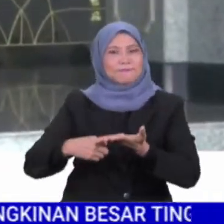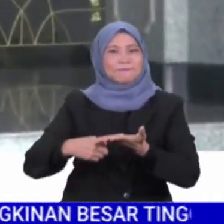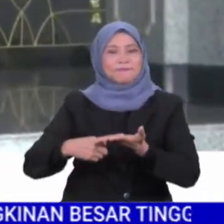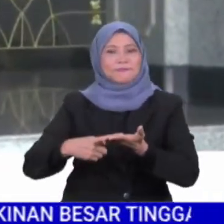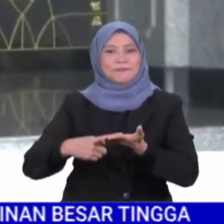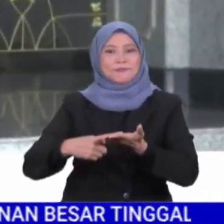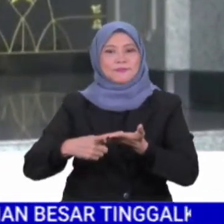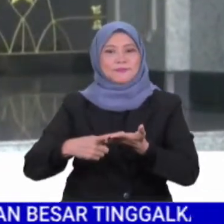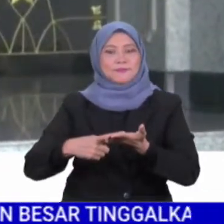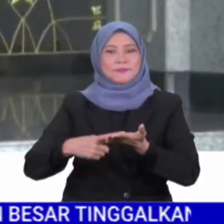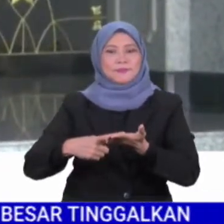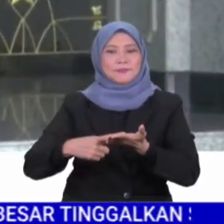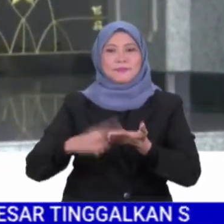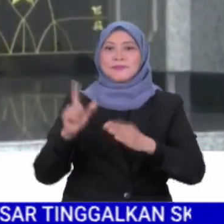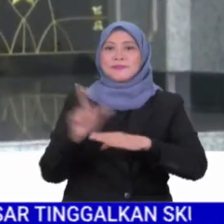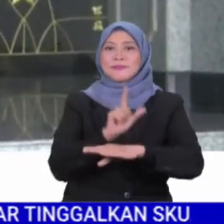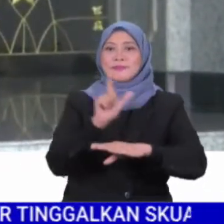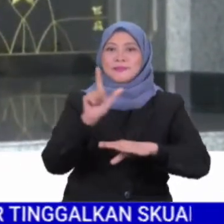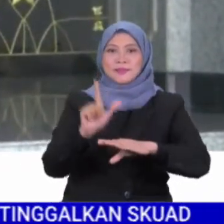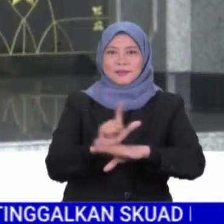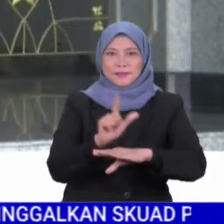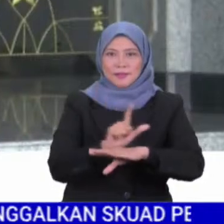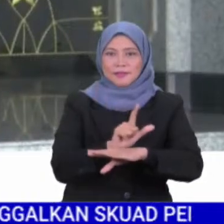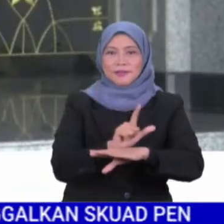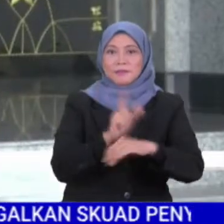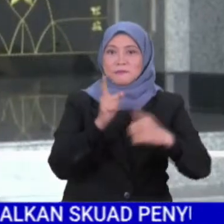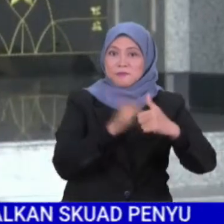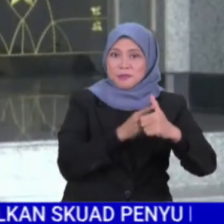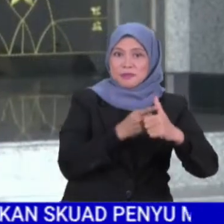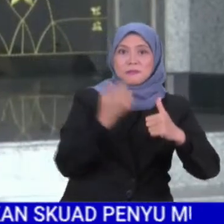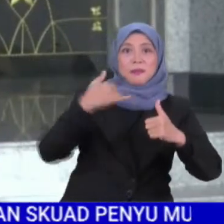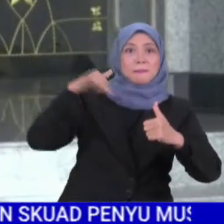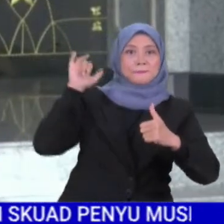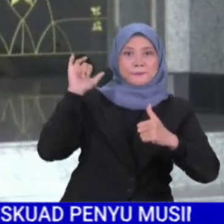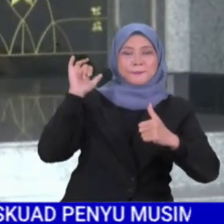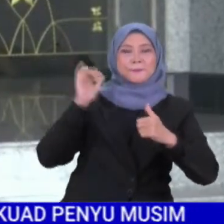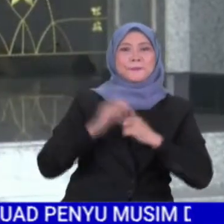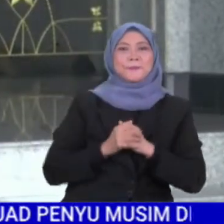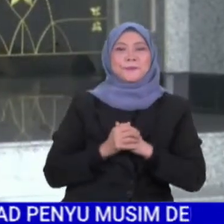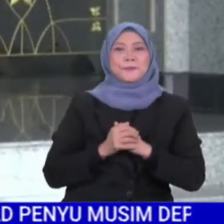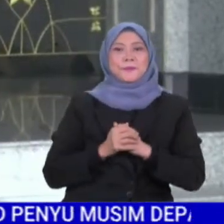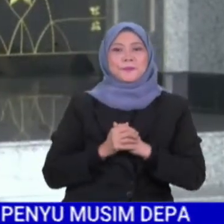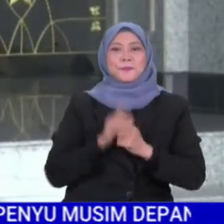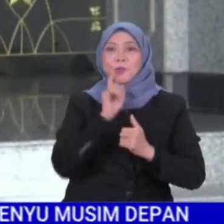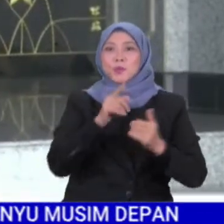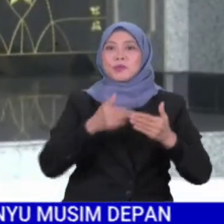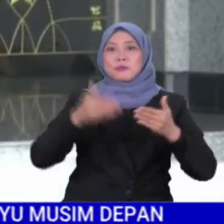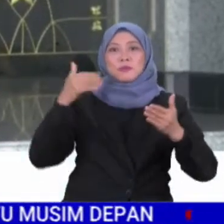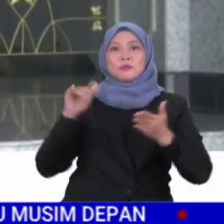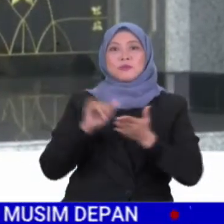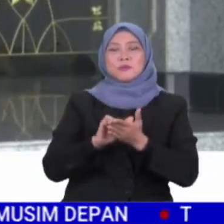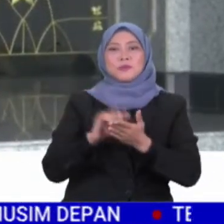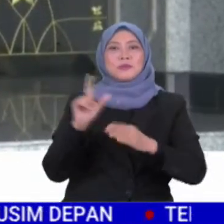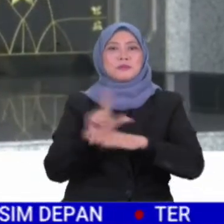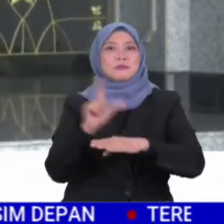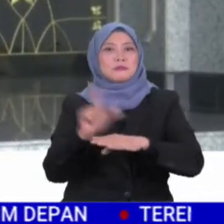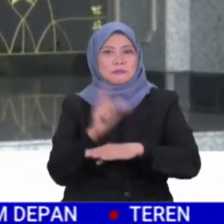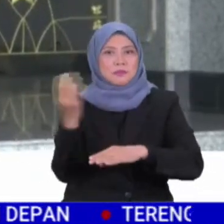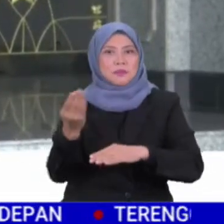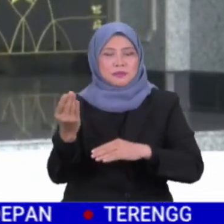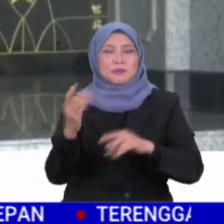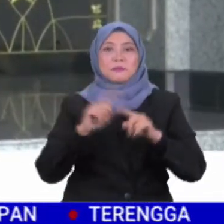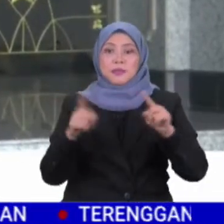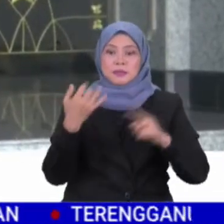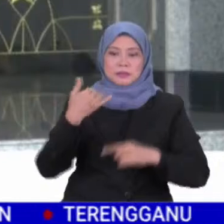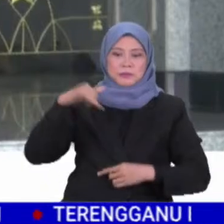kira raptai yang telah pun kita adakan, raptai pertama semalam. Sebab sebelum tu raptai skeleton saja,